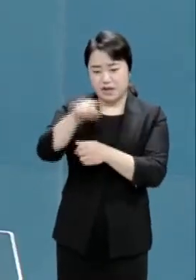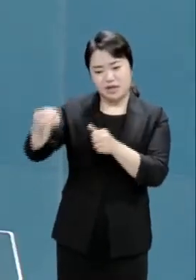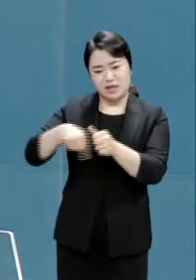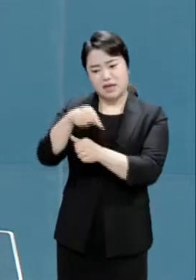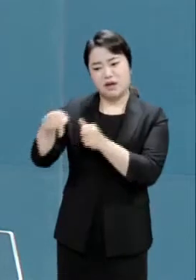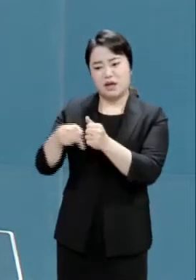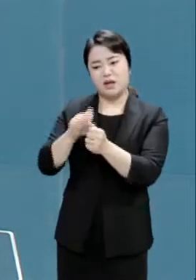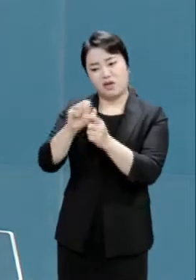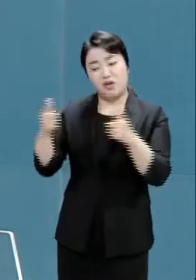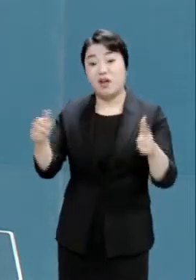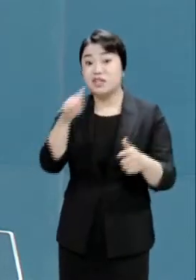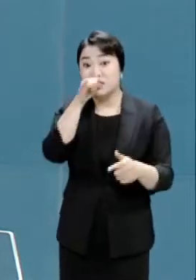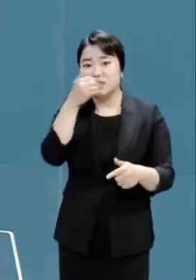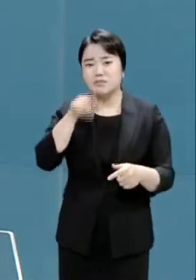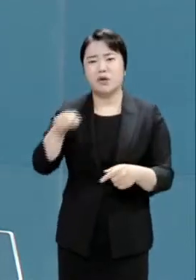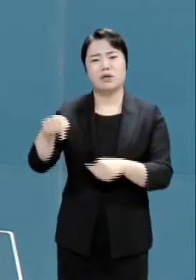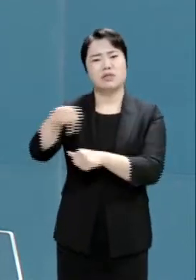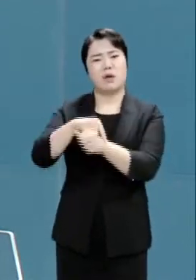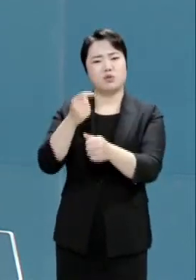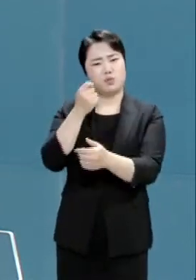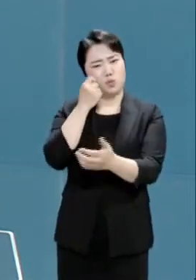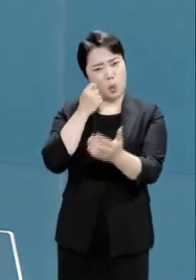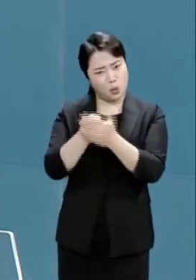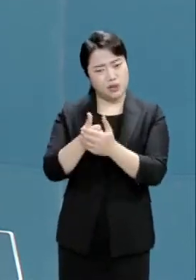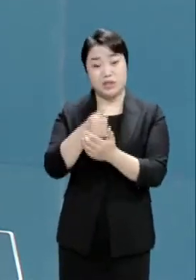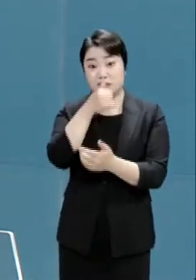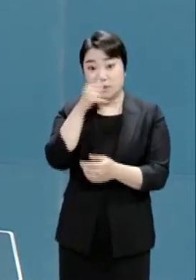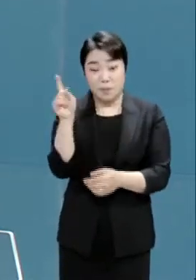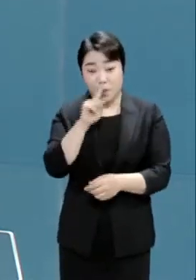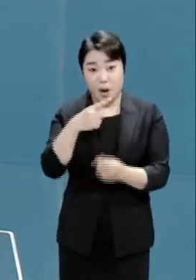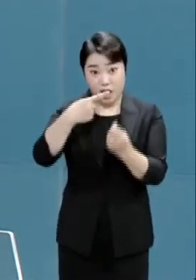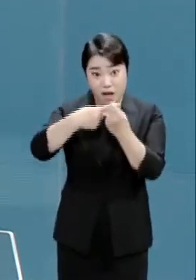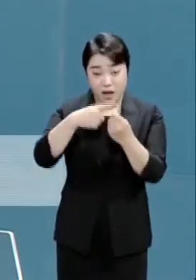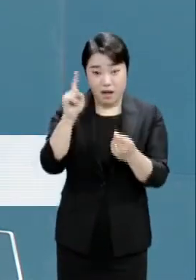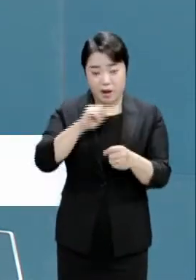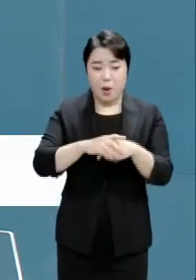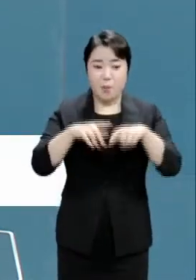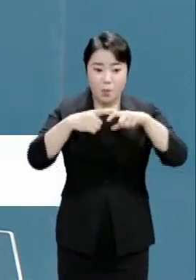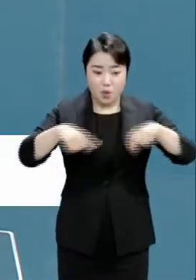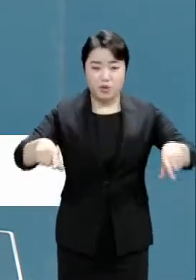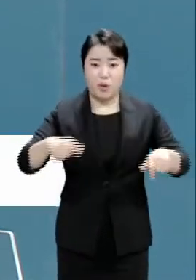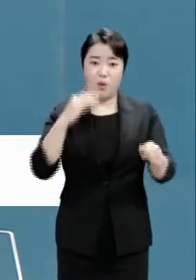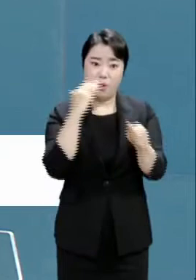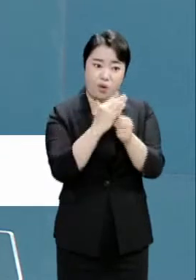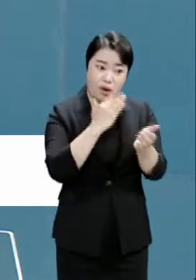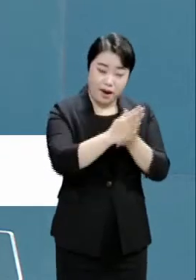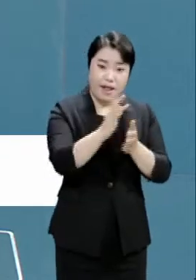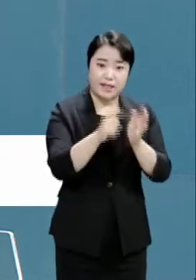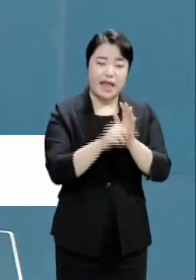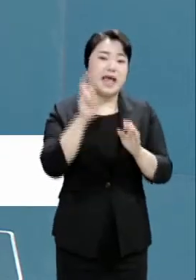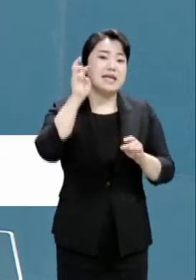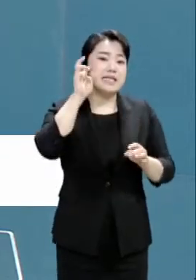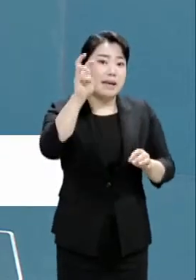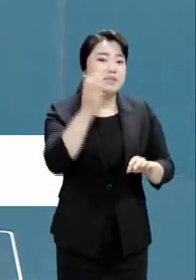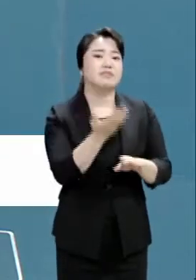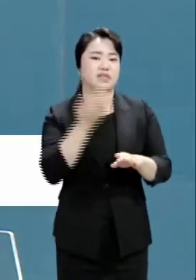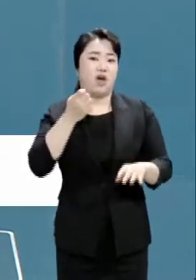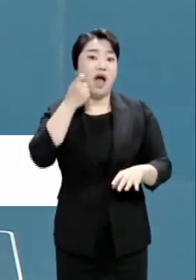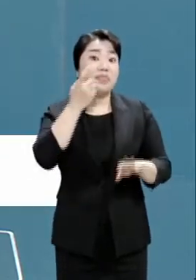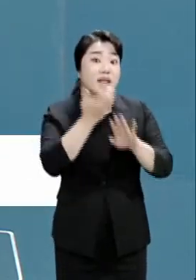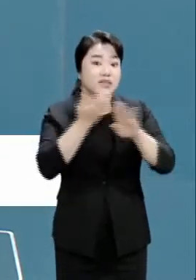사유가 있긴 한데 네. 여기는 굉장히 좀 특별합니다. 그러니까 네. 두 가지인데 하나는 보통의 이제 해고를 통보하거나 이럴 때는 30일 전에 네.